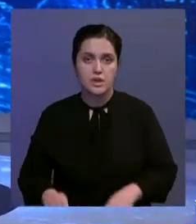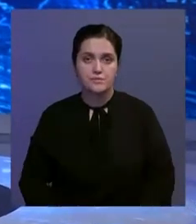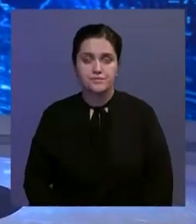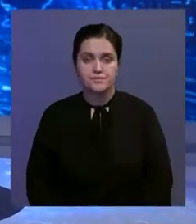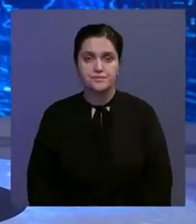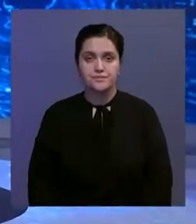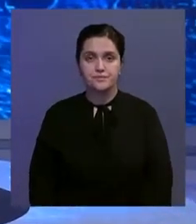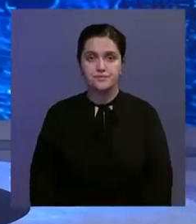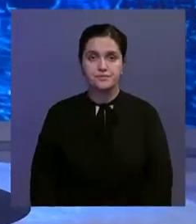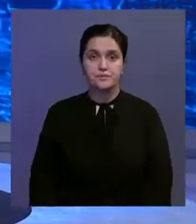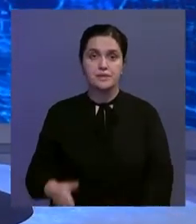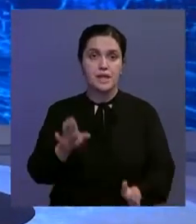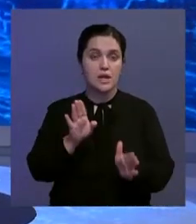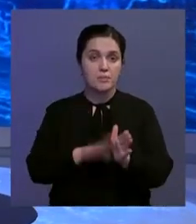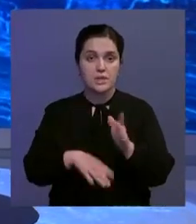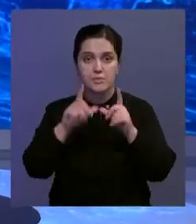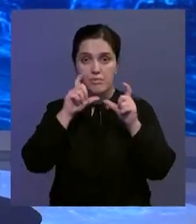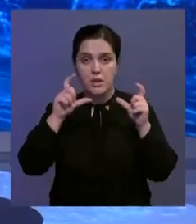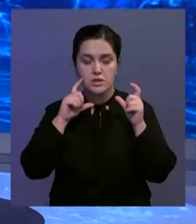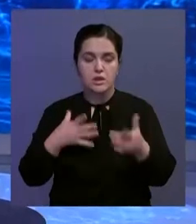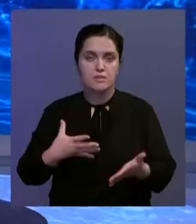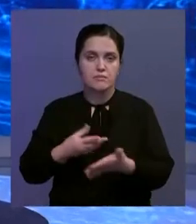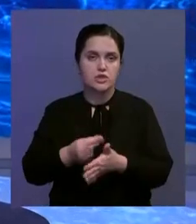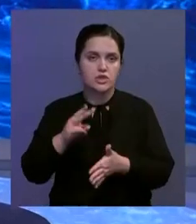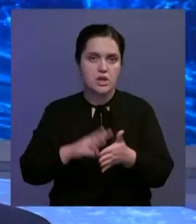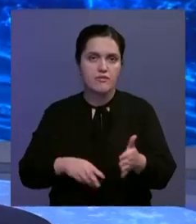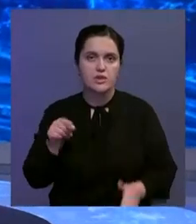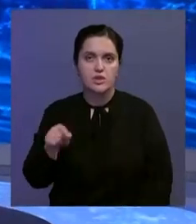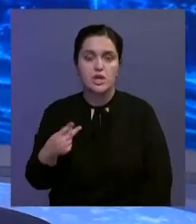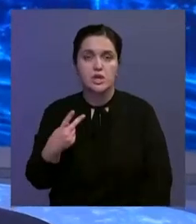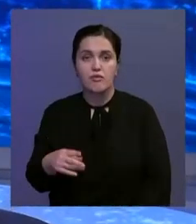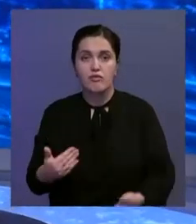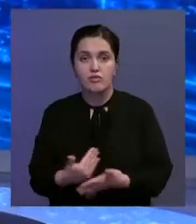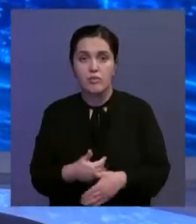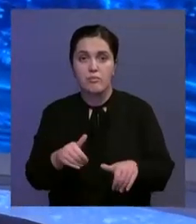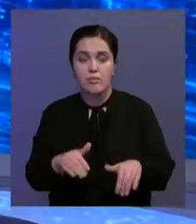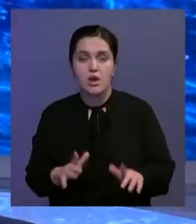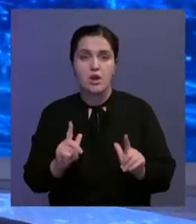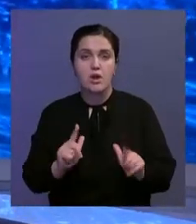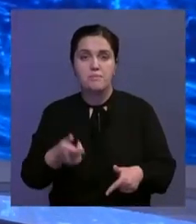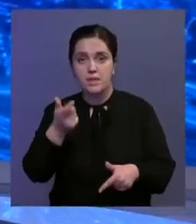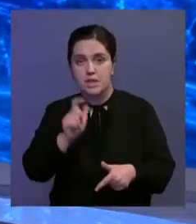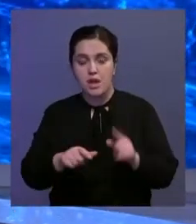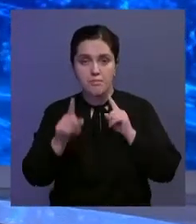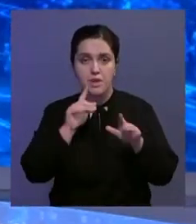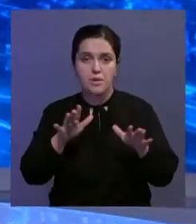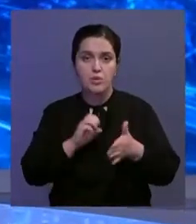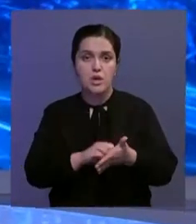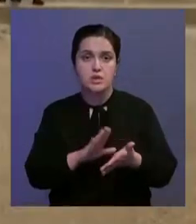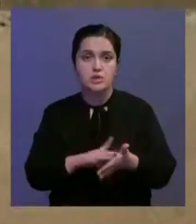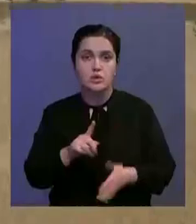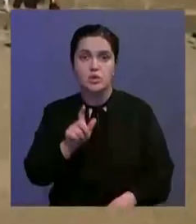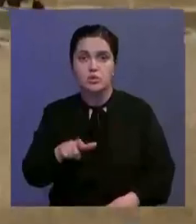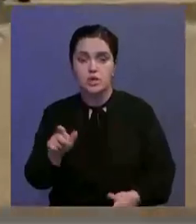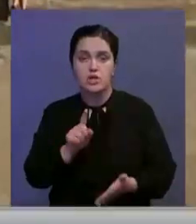К событиям в мире. Нет маски, заплати штраф 1000 евро. В новом постановлении, одобренном итальянским парламентом,